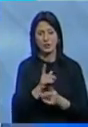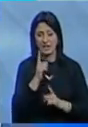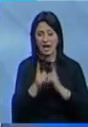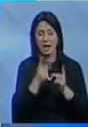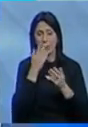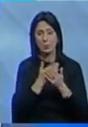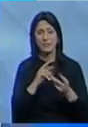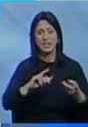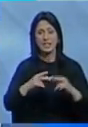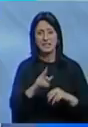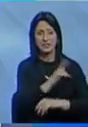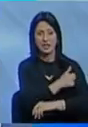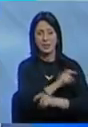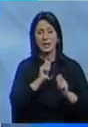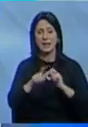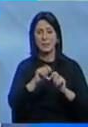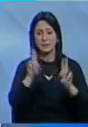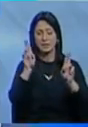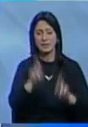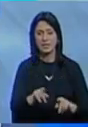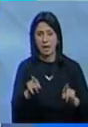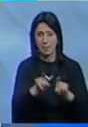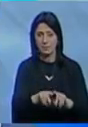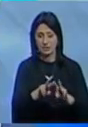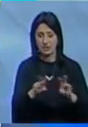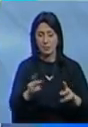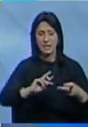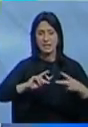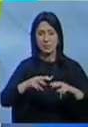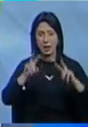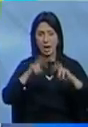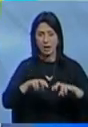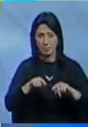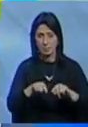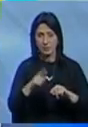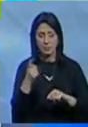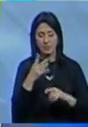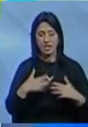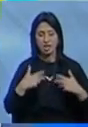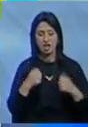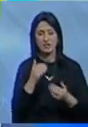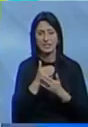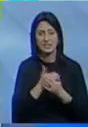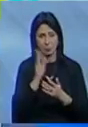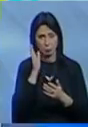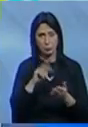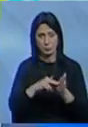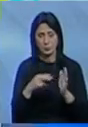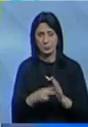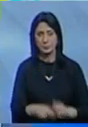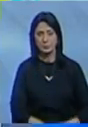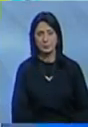Რეფორმის მიხედვით იცვლება კლინიკების დაფინანსების წესი, ამასთან სამინისტროს ცვლილებების განხორციელებას პირველადი ჯანდაცვის სისტემაშიც გეგმავს.